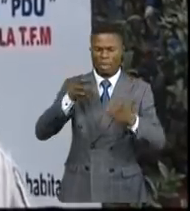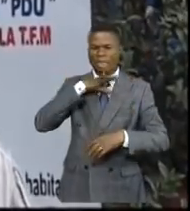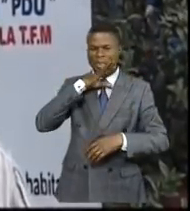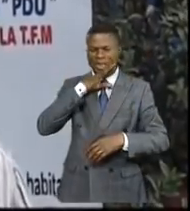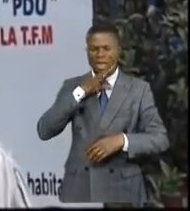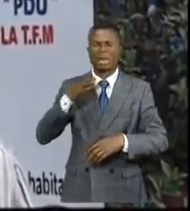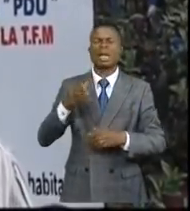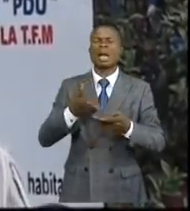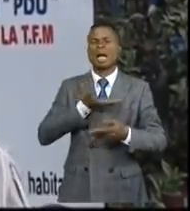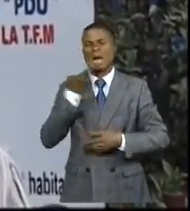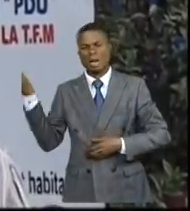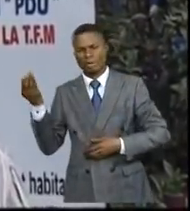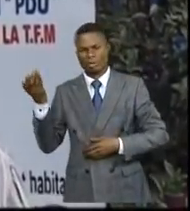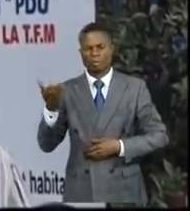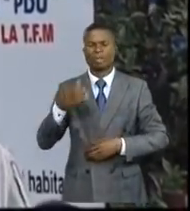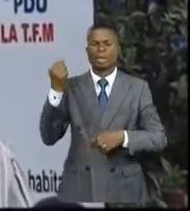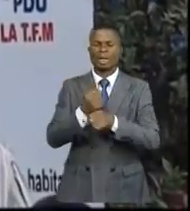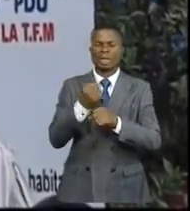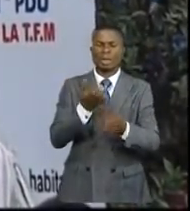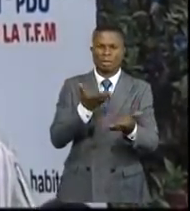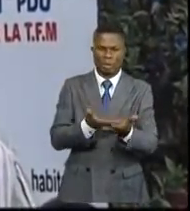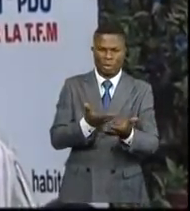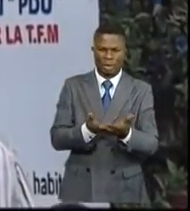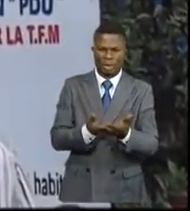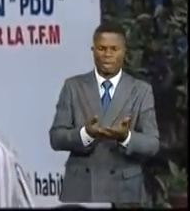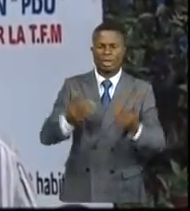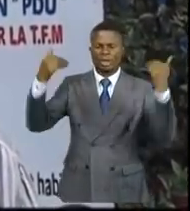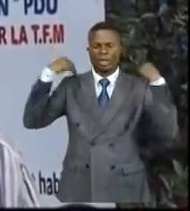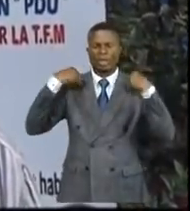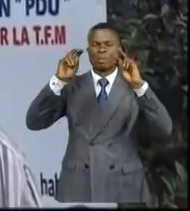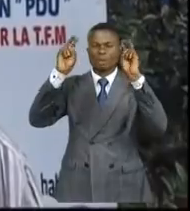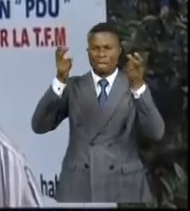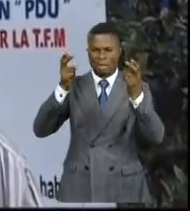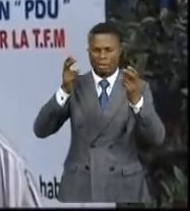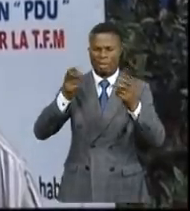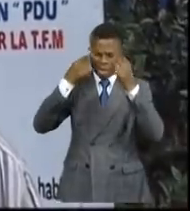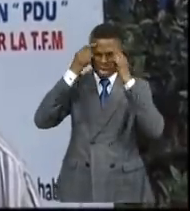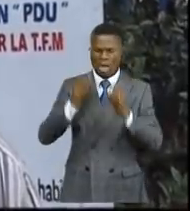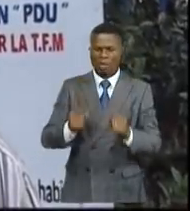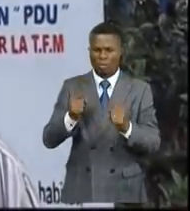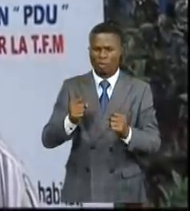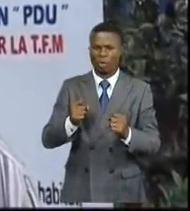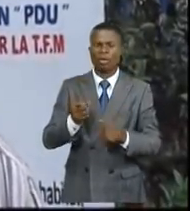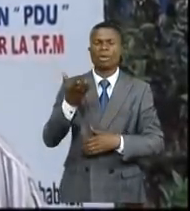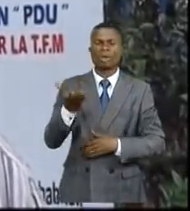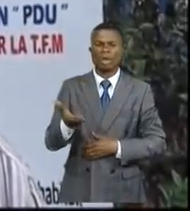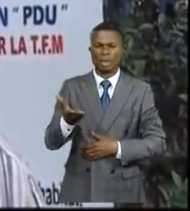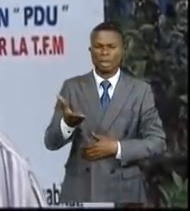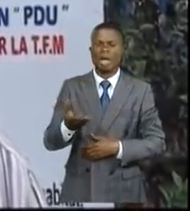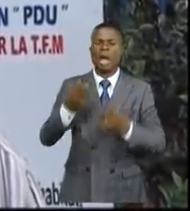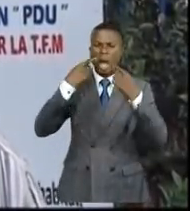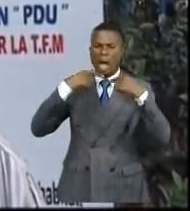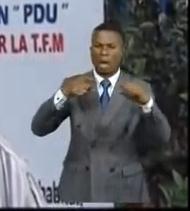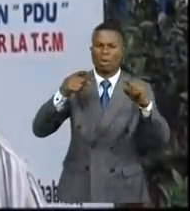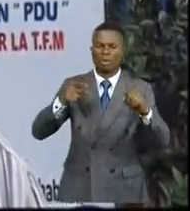publique. Et lors de cette mission, le maire de la ville a été prompt à prendre la décision de décréter